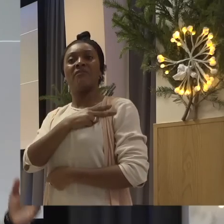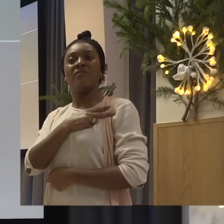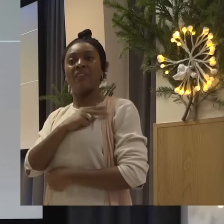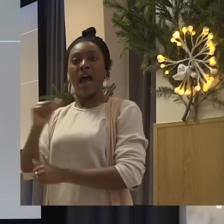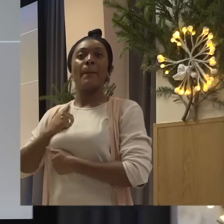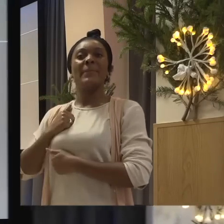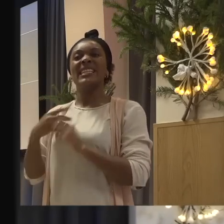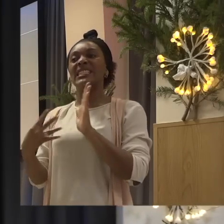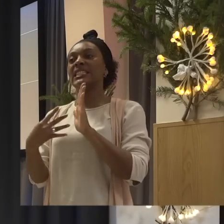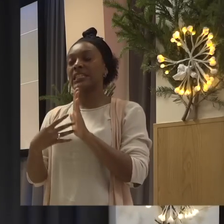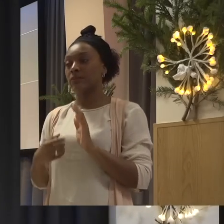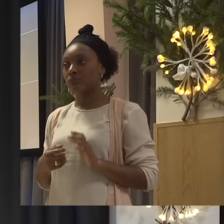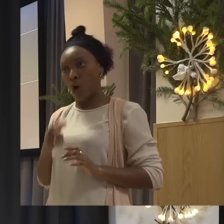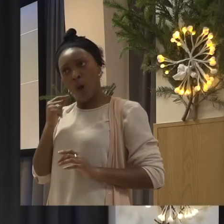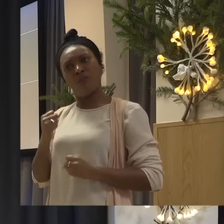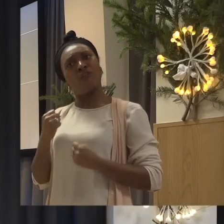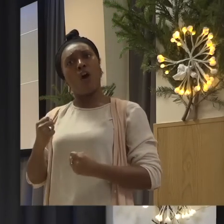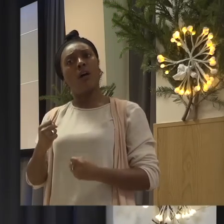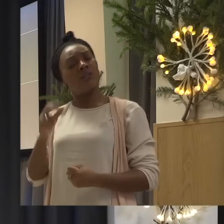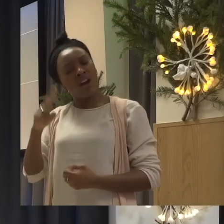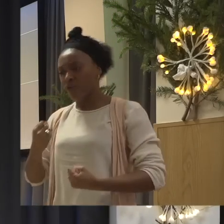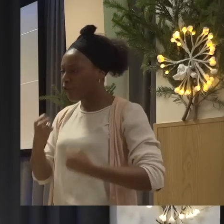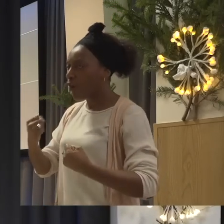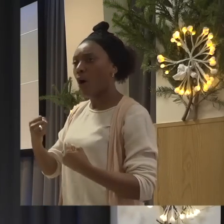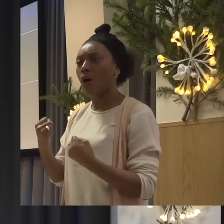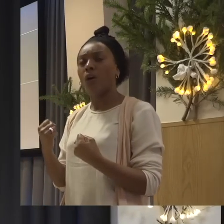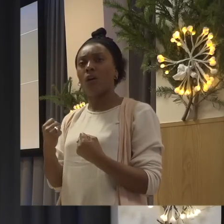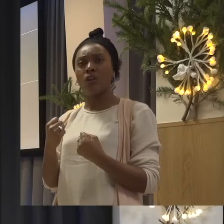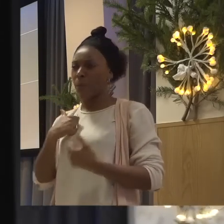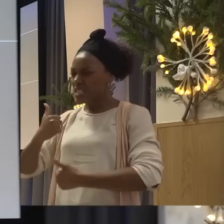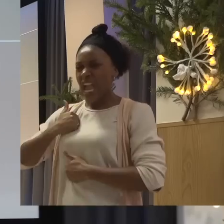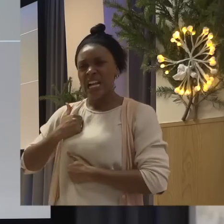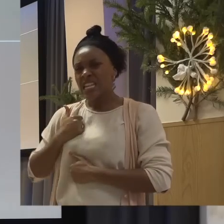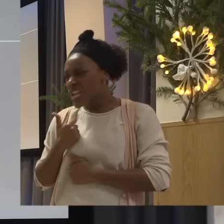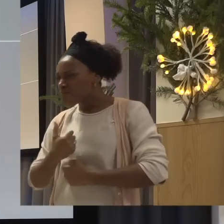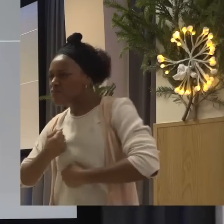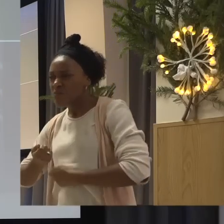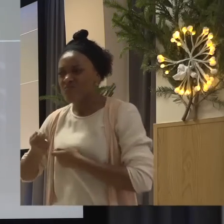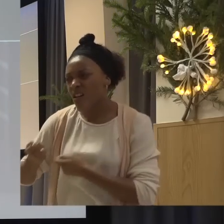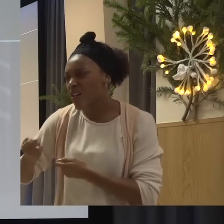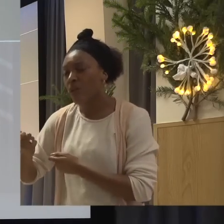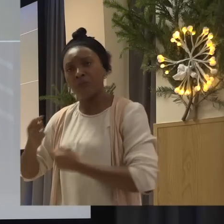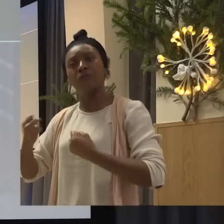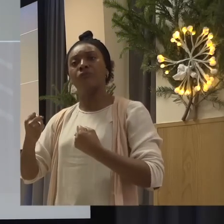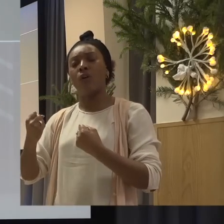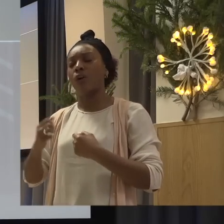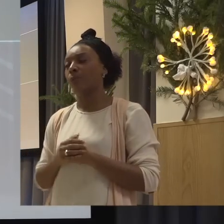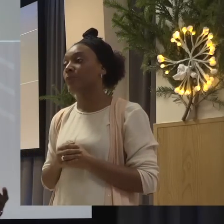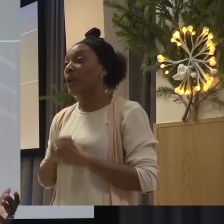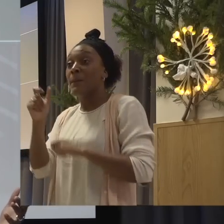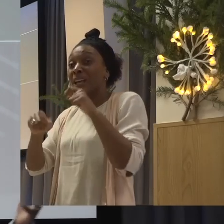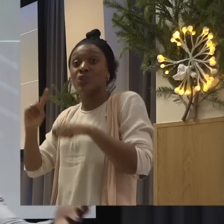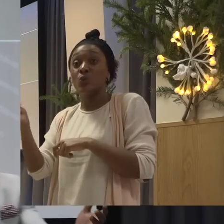très fort, un homme redoutable, un guerrier, un véritable guerrier. Et il avait même le respect